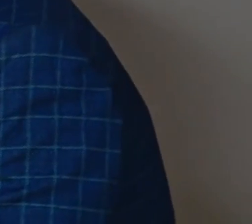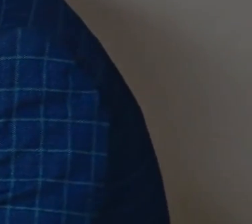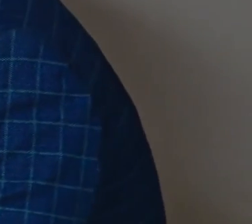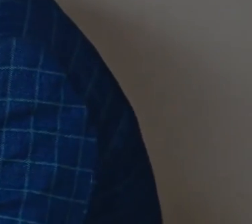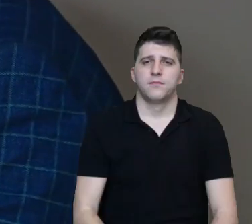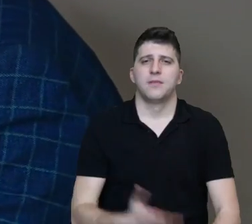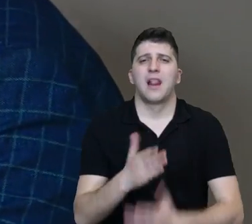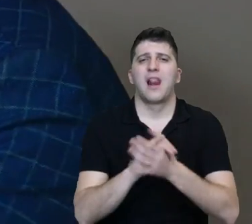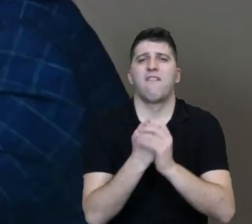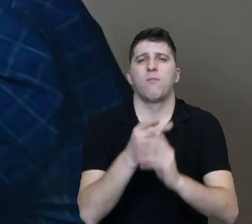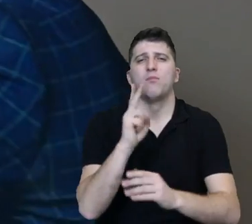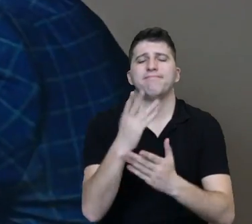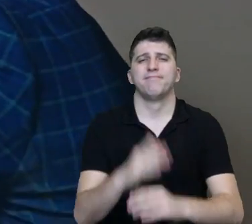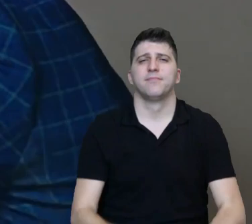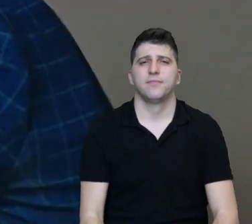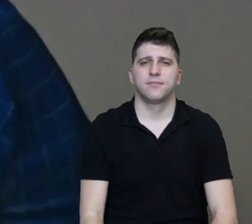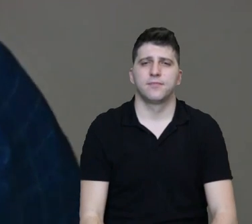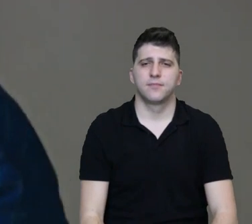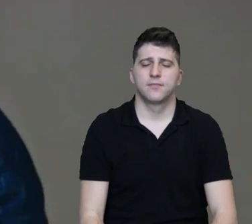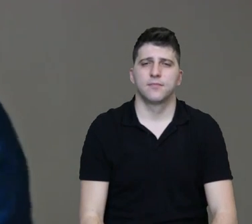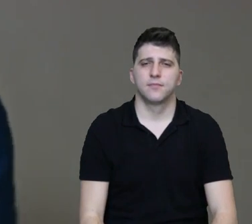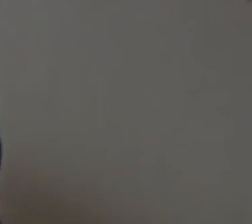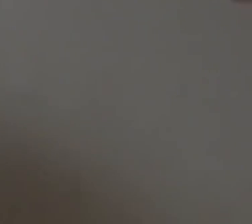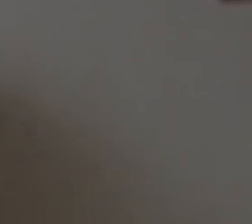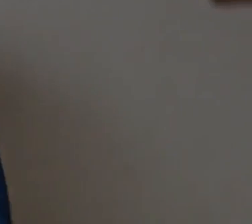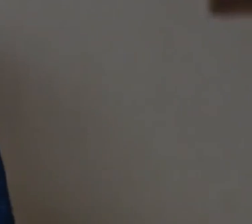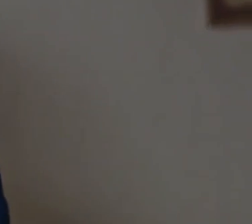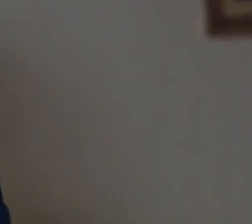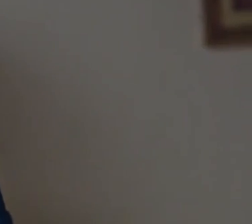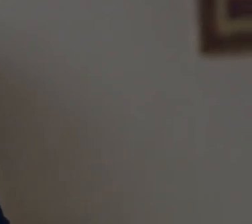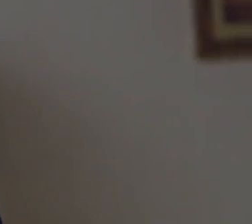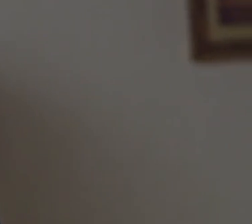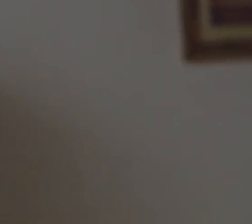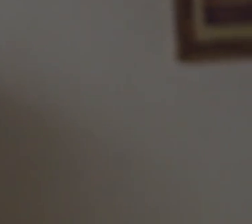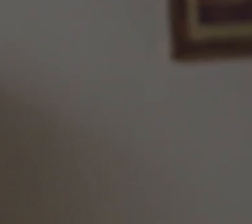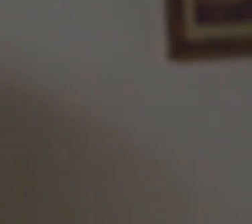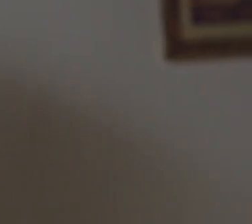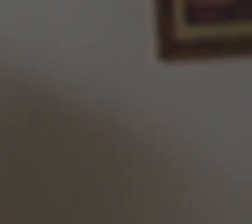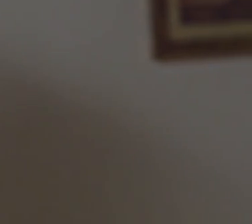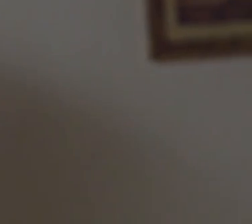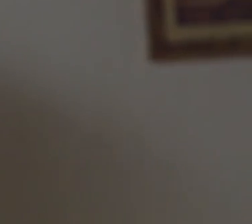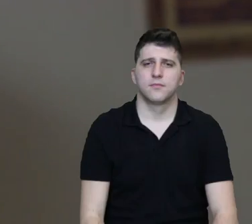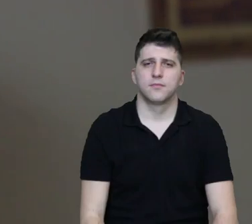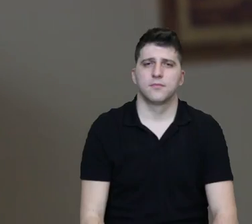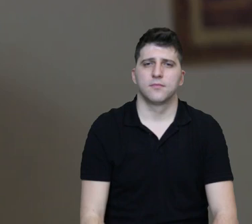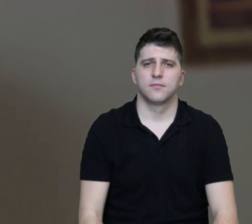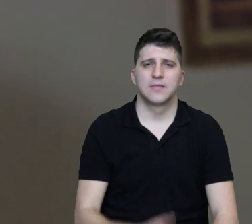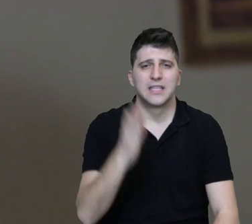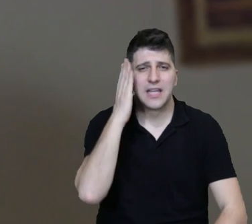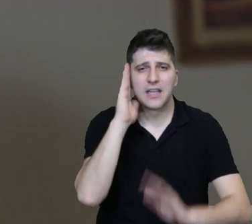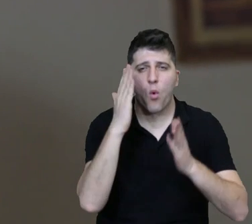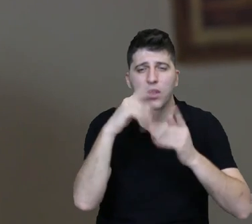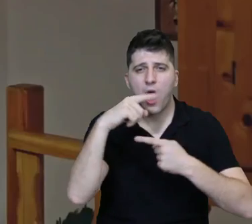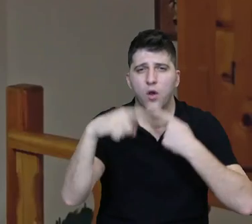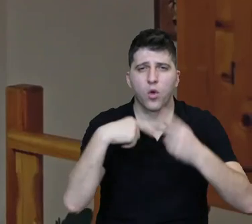Tuvalet. Kapıyı kapatıp ışığını söndürdü. Etrafı bir daha süzdü. Yatak odasını